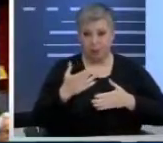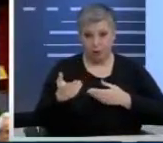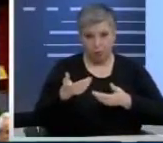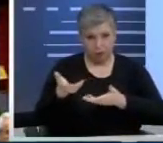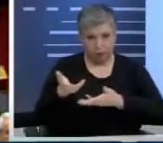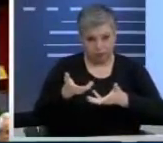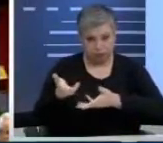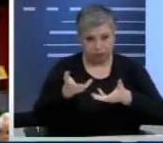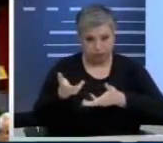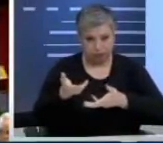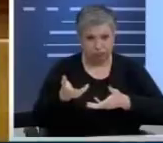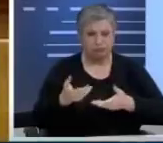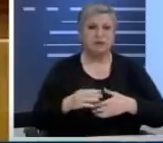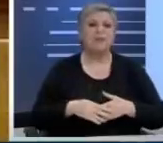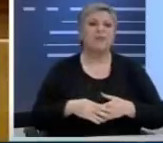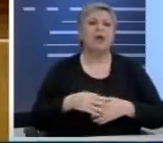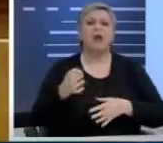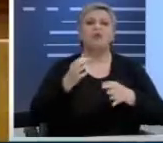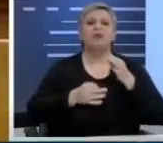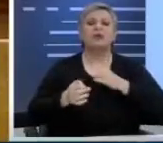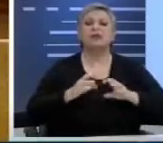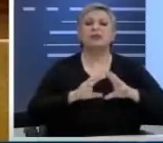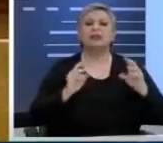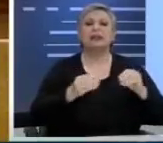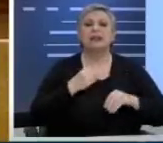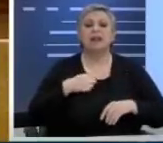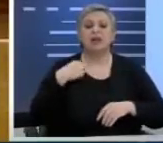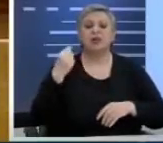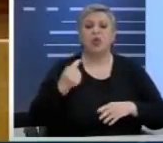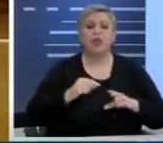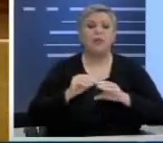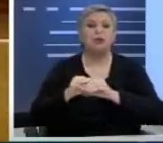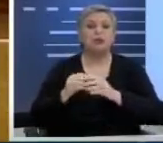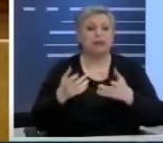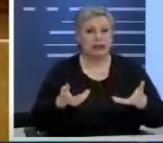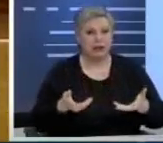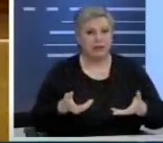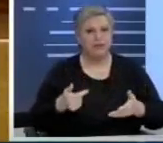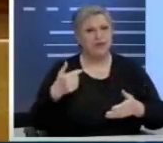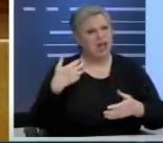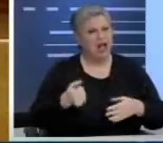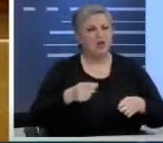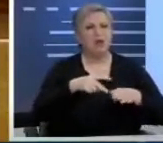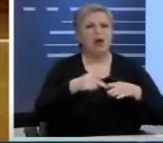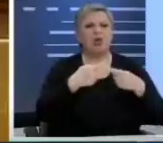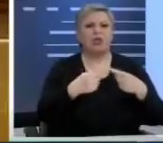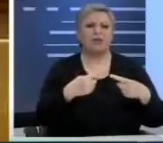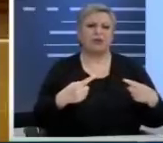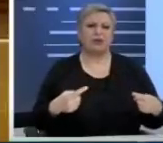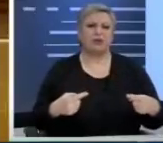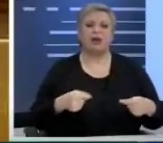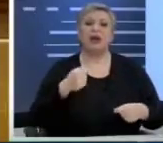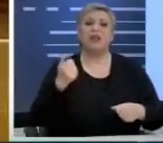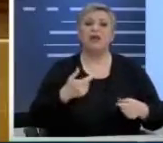πούμε, που μας λέτε για το πρόγραμμα δημοσίων επενδύσεων, είναι ότι έχουμε πολλά εργαλεία. Βεβαίως είναι το βασικό εργαλείο το